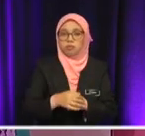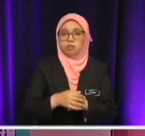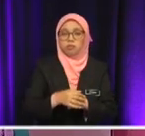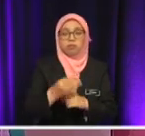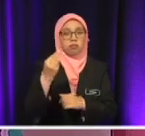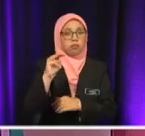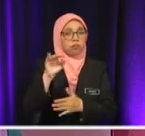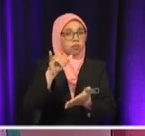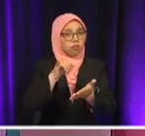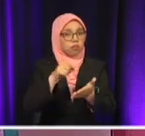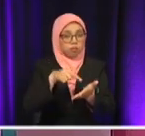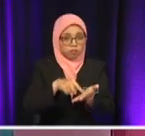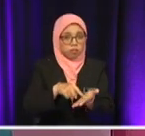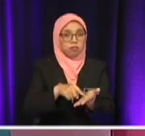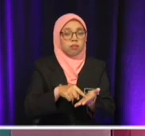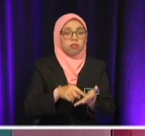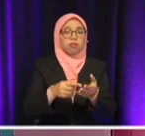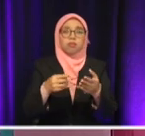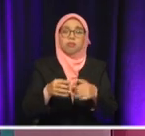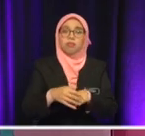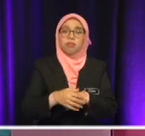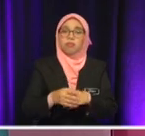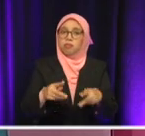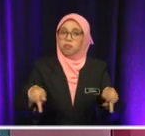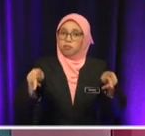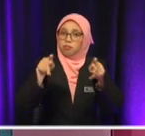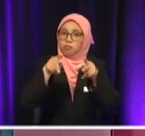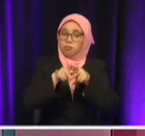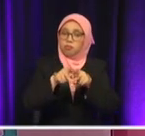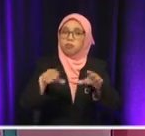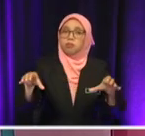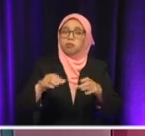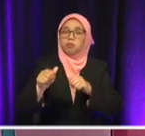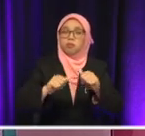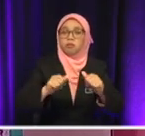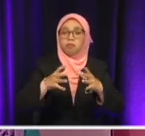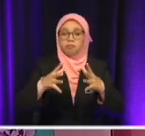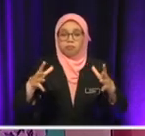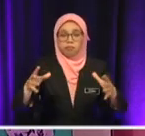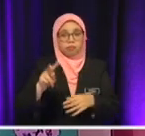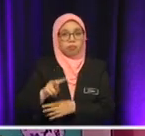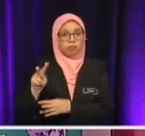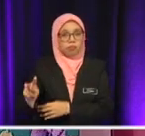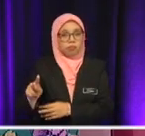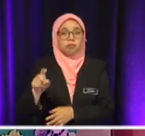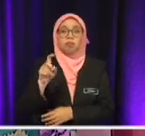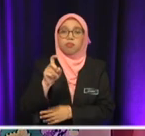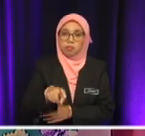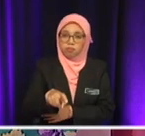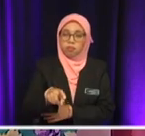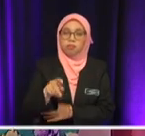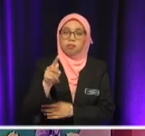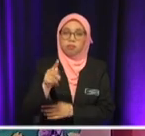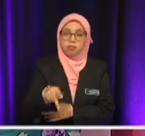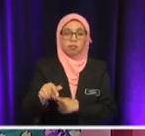ini masih perlu menjalankan aktiviti perkembangan kanak-kanak. Namun kita perlu pastikan aktiviti